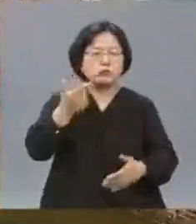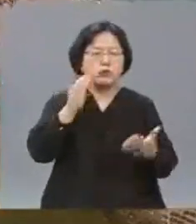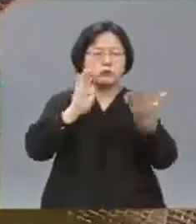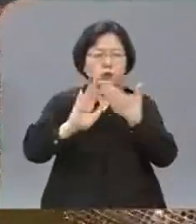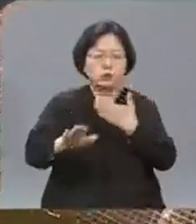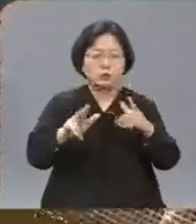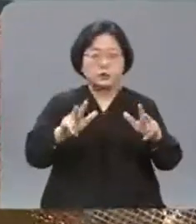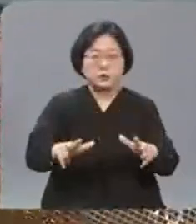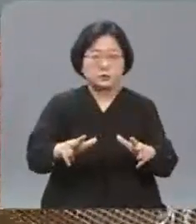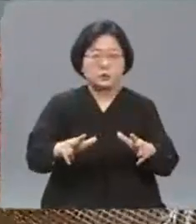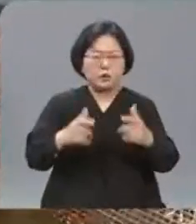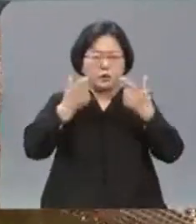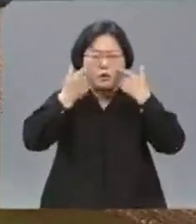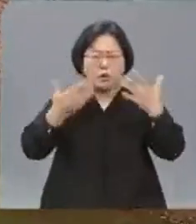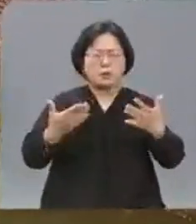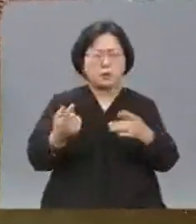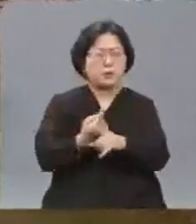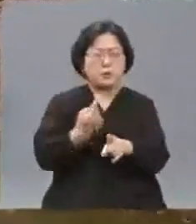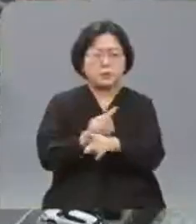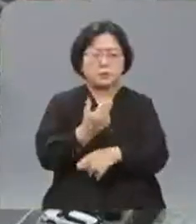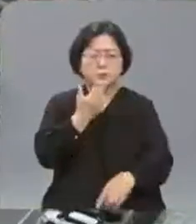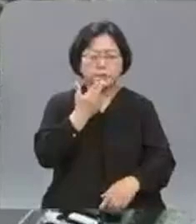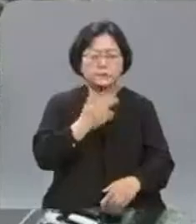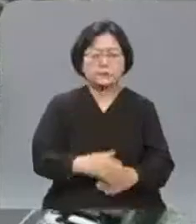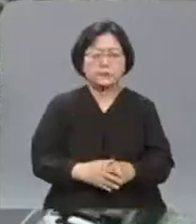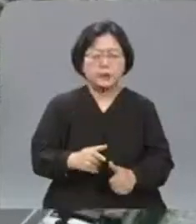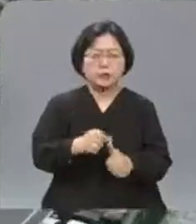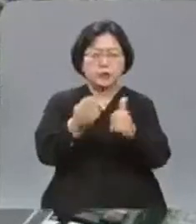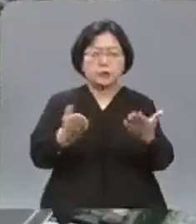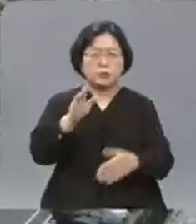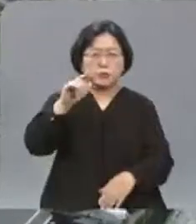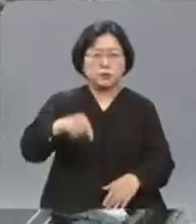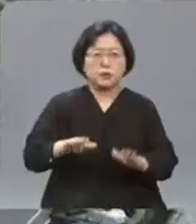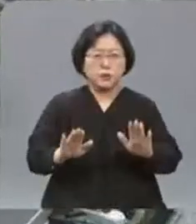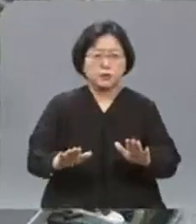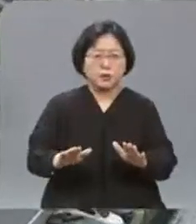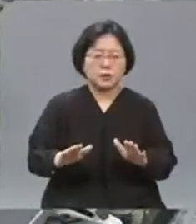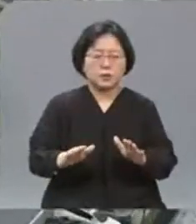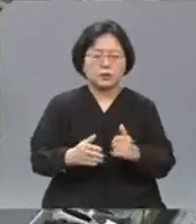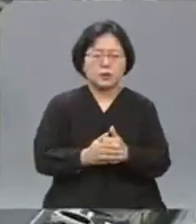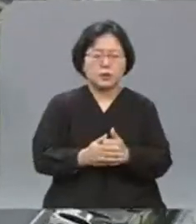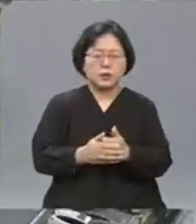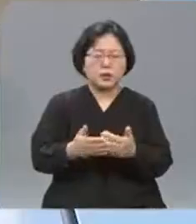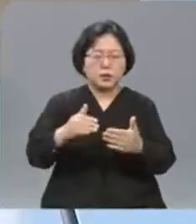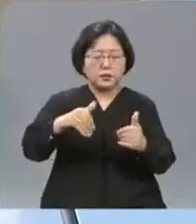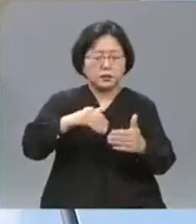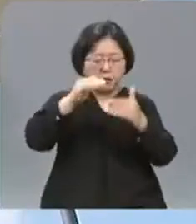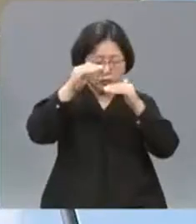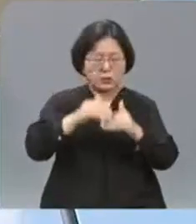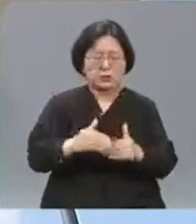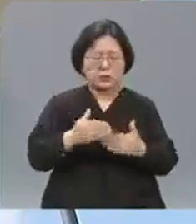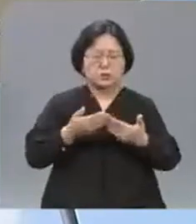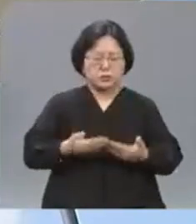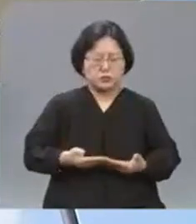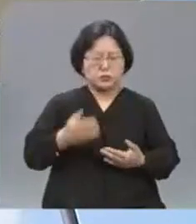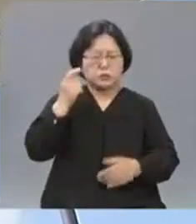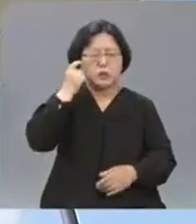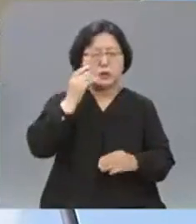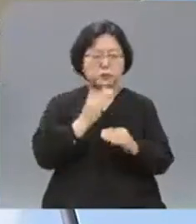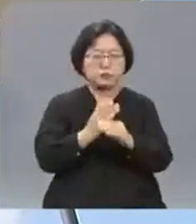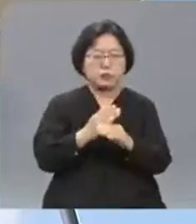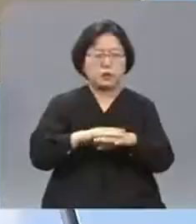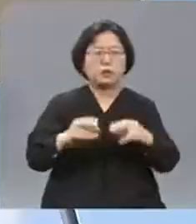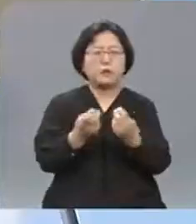지금도 현장에 뚜렷한 변화는 없습니다 고용노동부는 이번 사안에 무겁게 받아들이고 있다며 대책을 고민하고